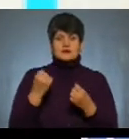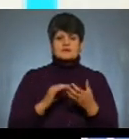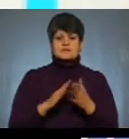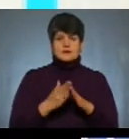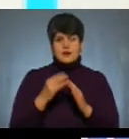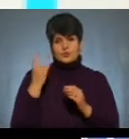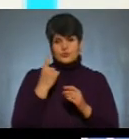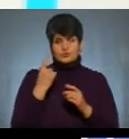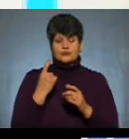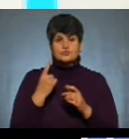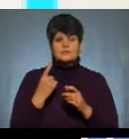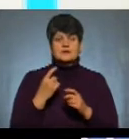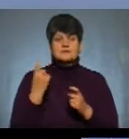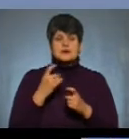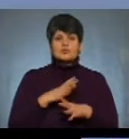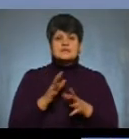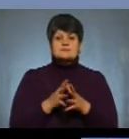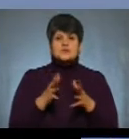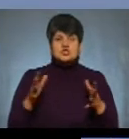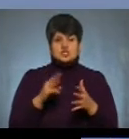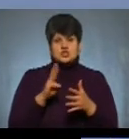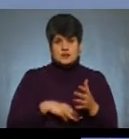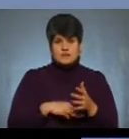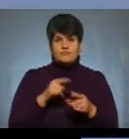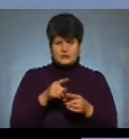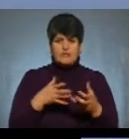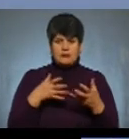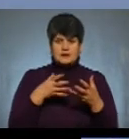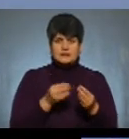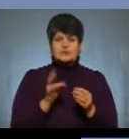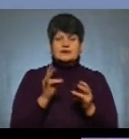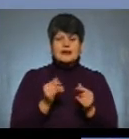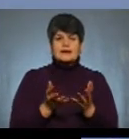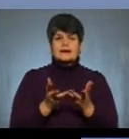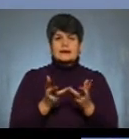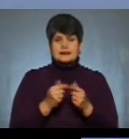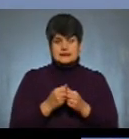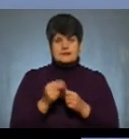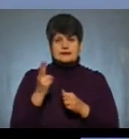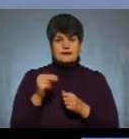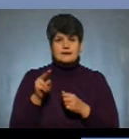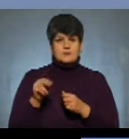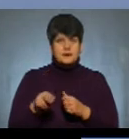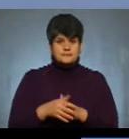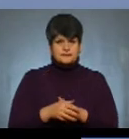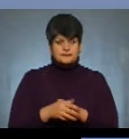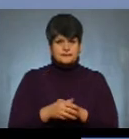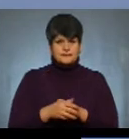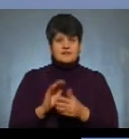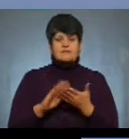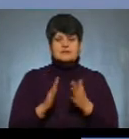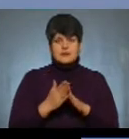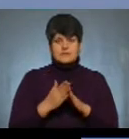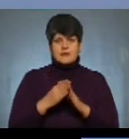водіїв в стані алкогольного сп'яніння були збільшені штрафи. Скажіть, чи вони вплинули на кількість дорожньо-транспортних пригод в